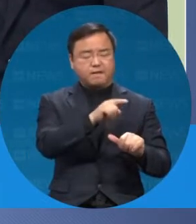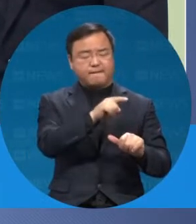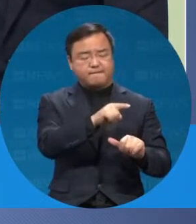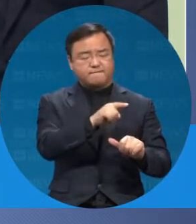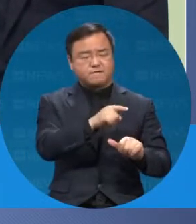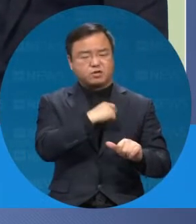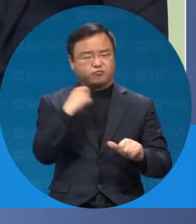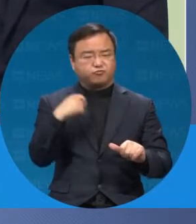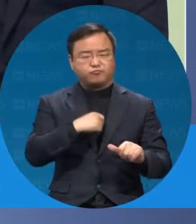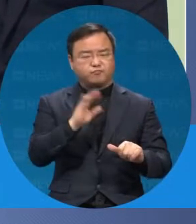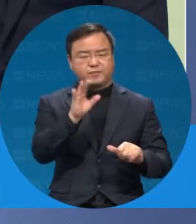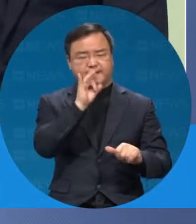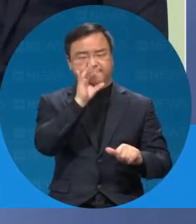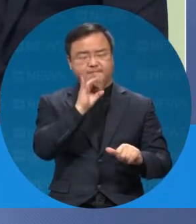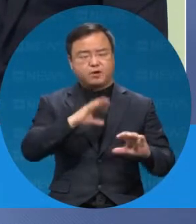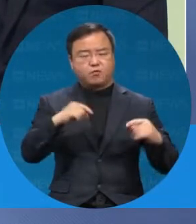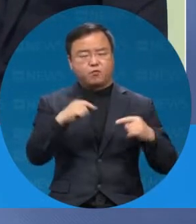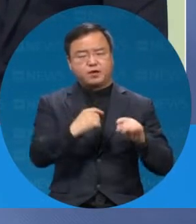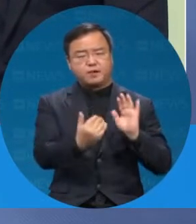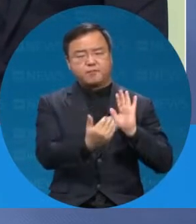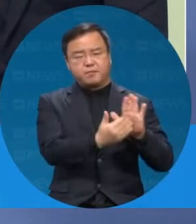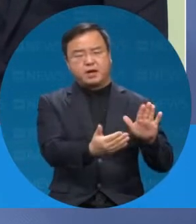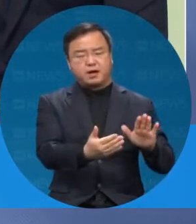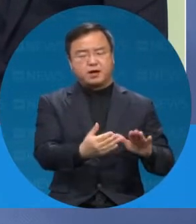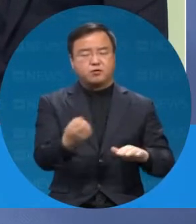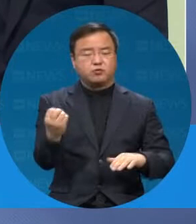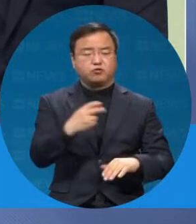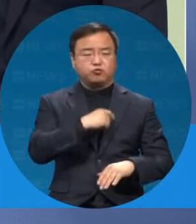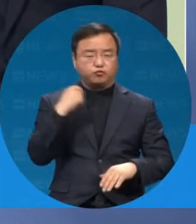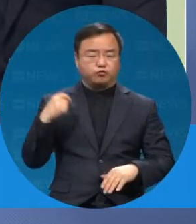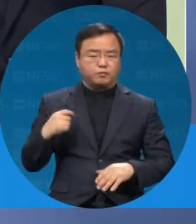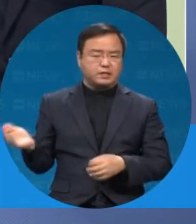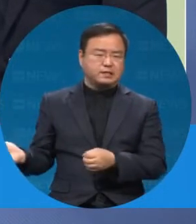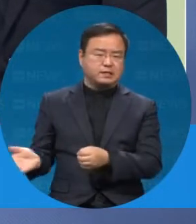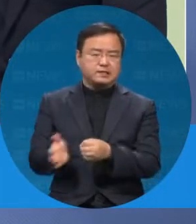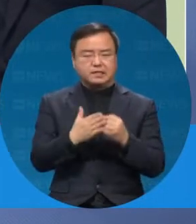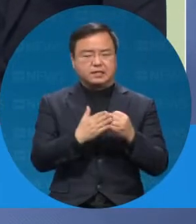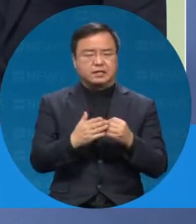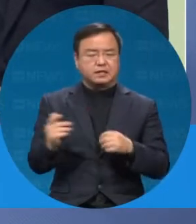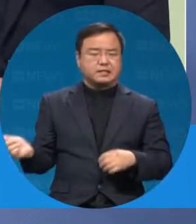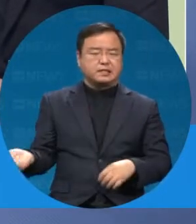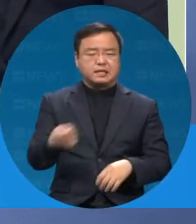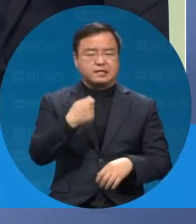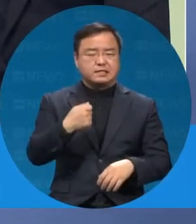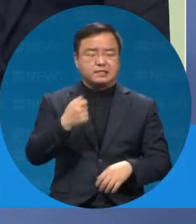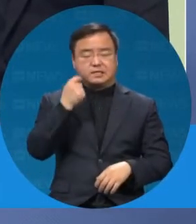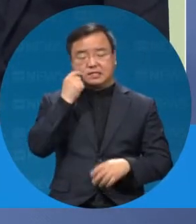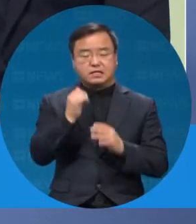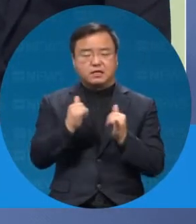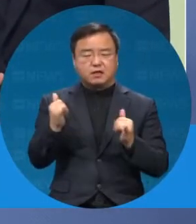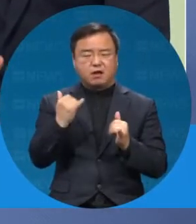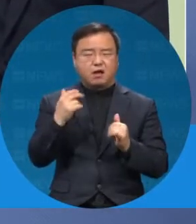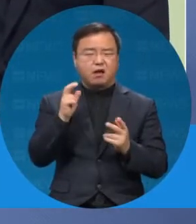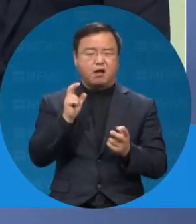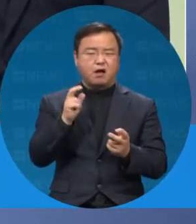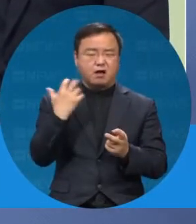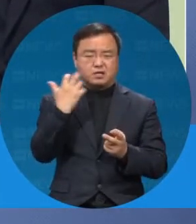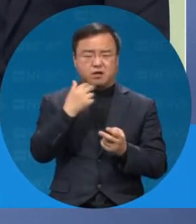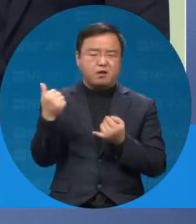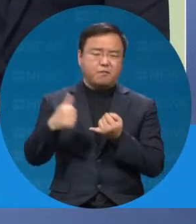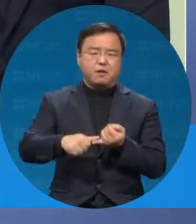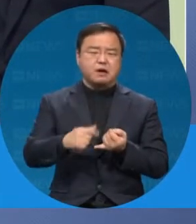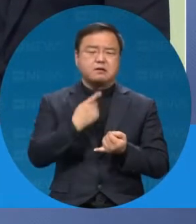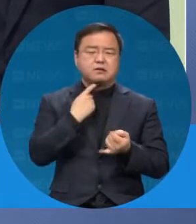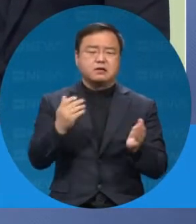선언한 데 이어 중국 테니스 테니스 스타 펑 사이가 성폭행 x 성폭행 사건까지 폭로하며 시작 전부터